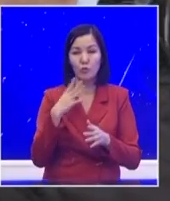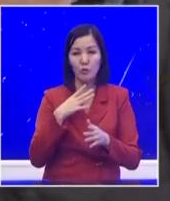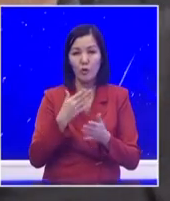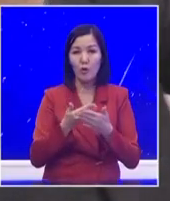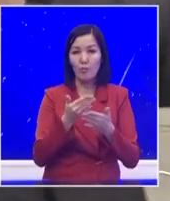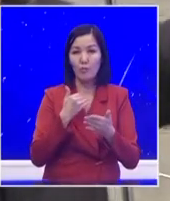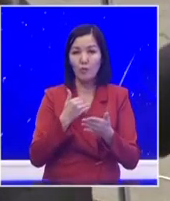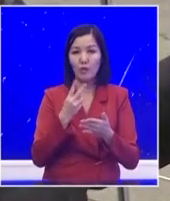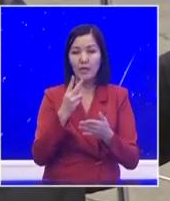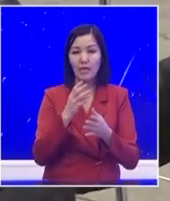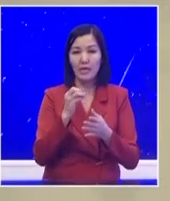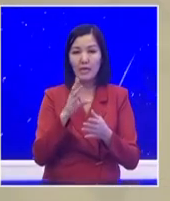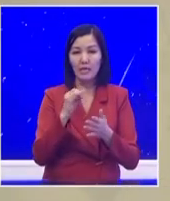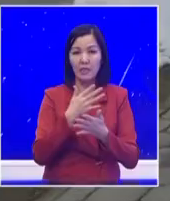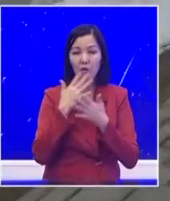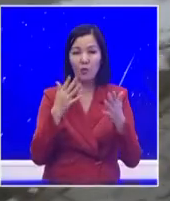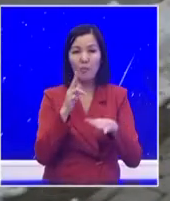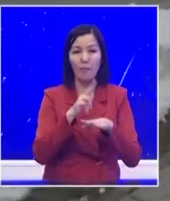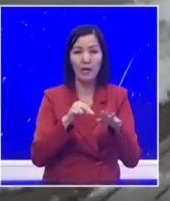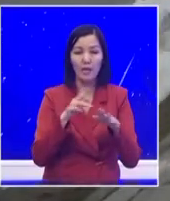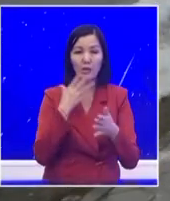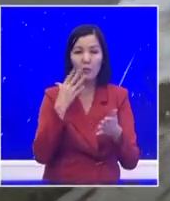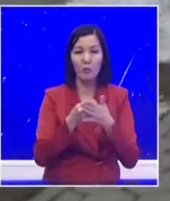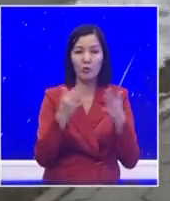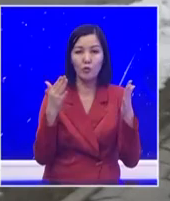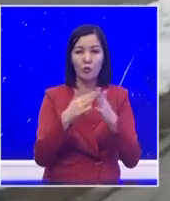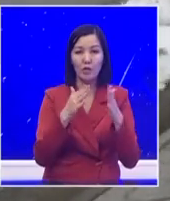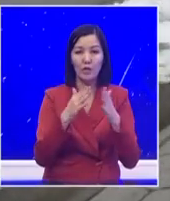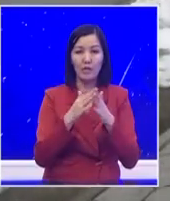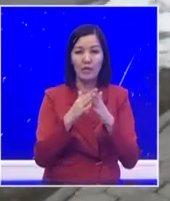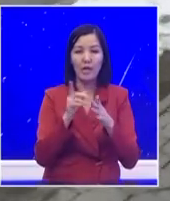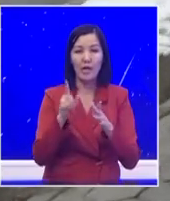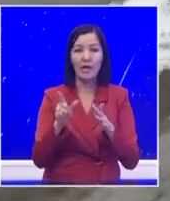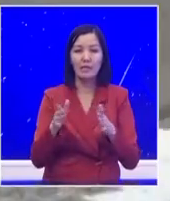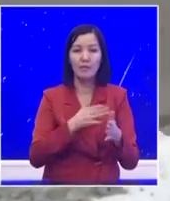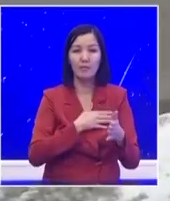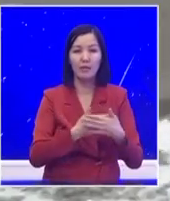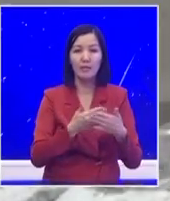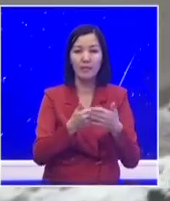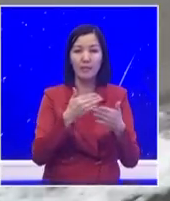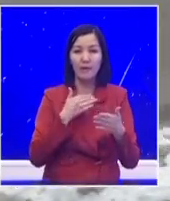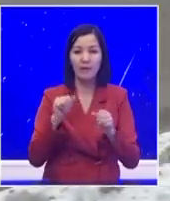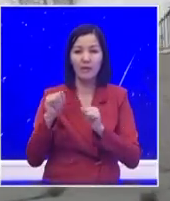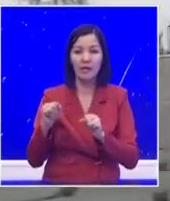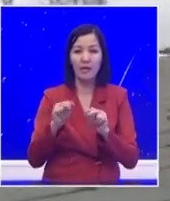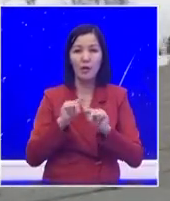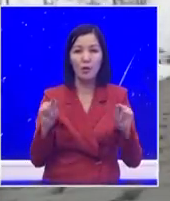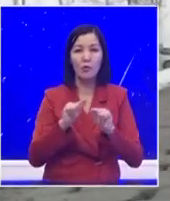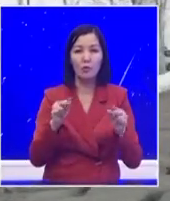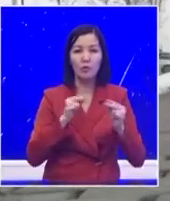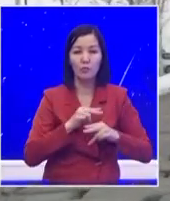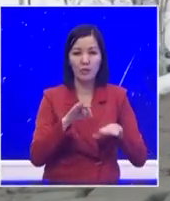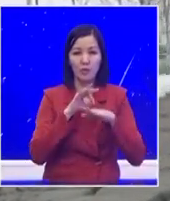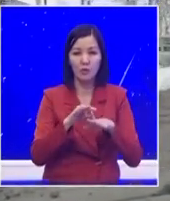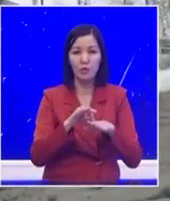көрсеткіштен 2 есеге көп. Айта кетейік, полицейлер өз учаскелерін патрульдеу кезінде азаматтармен белсенді профилактикалық және үгіт